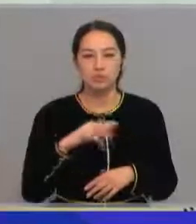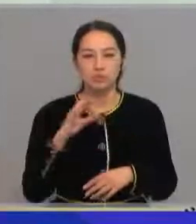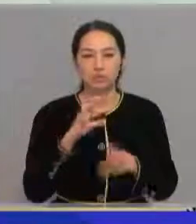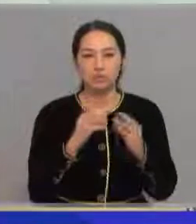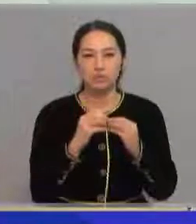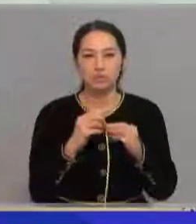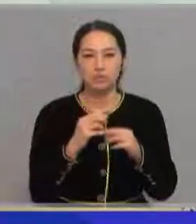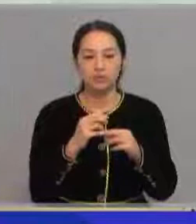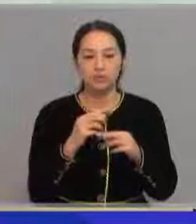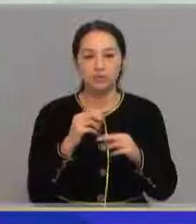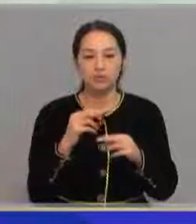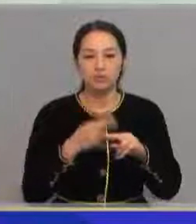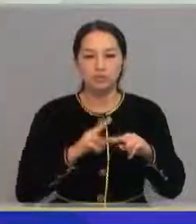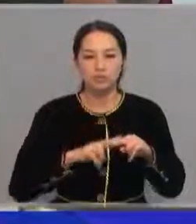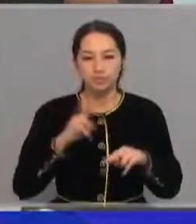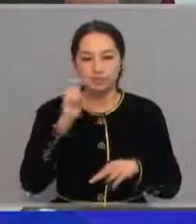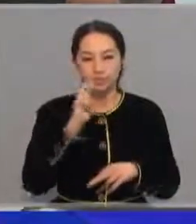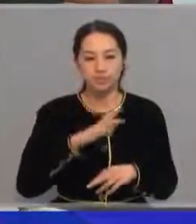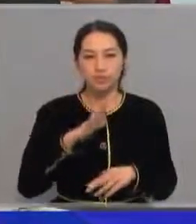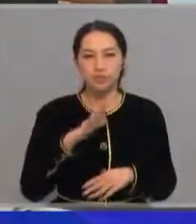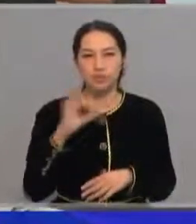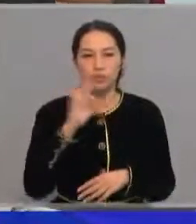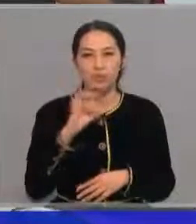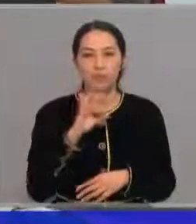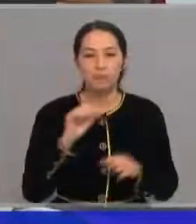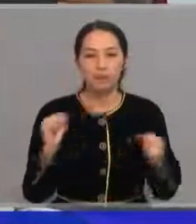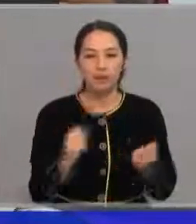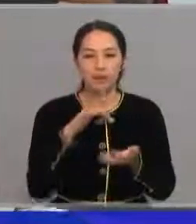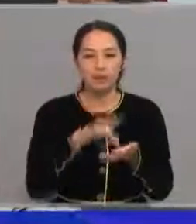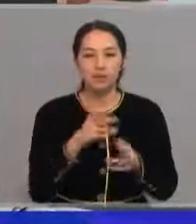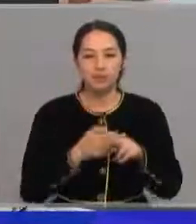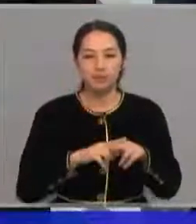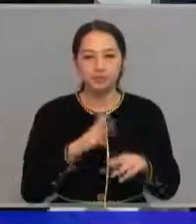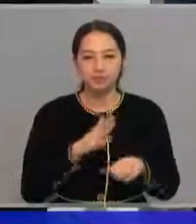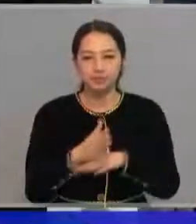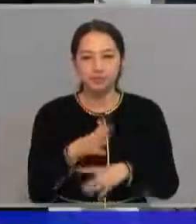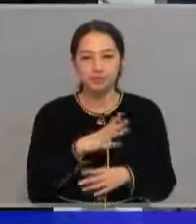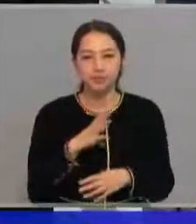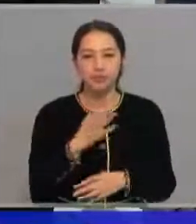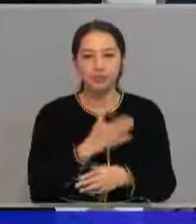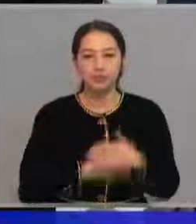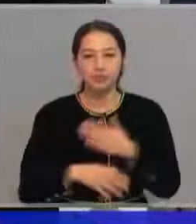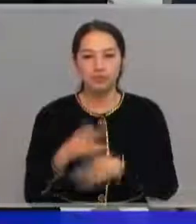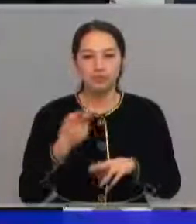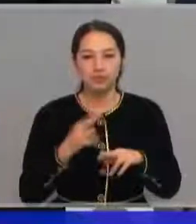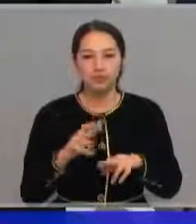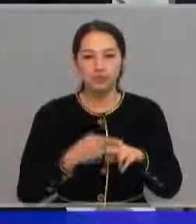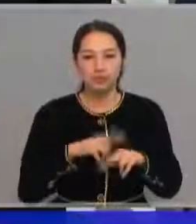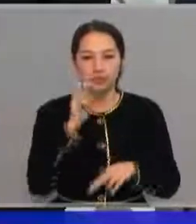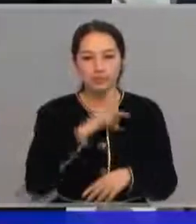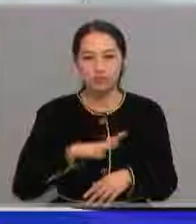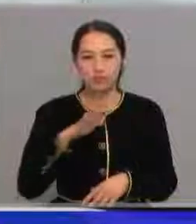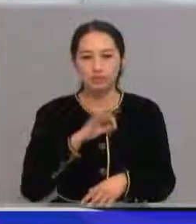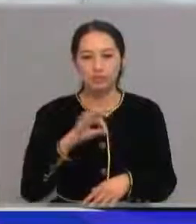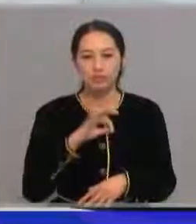қаламызда 2021 жылы ашылған тең қоғам әлеуметтік қолдау орталығына барды. Мүмкіндігі шектеулі азаматтардың қоғамда